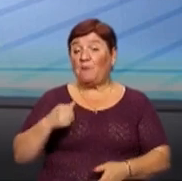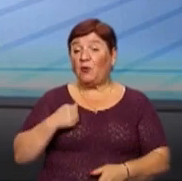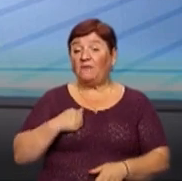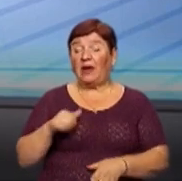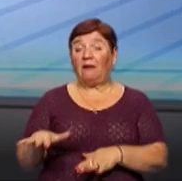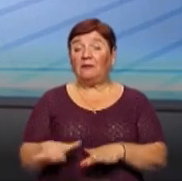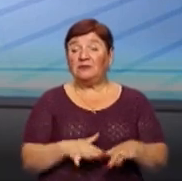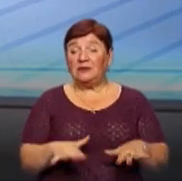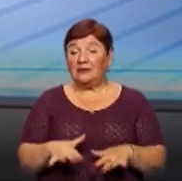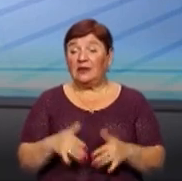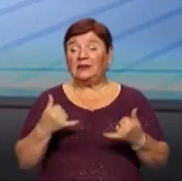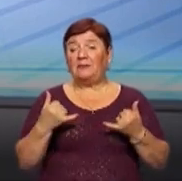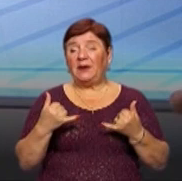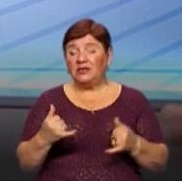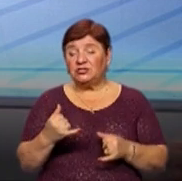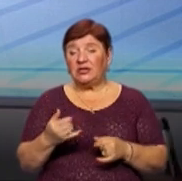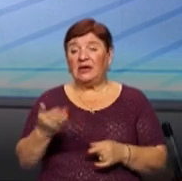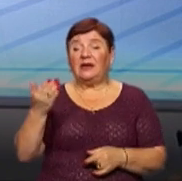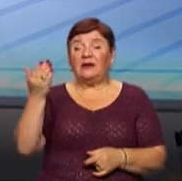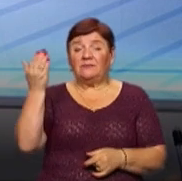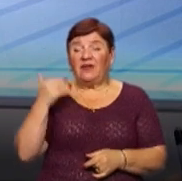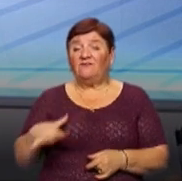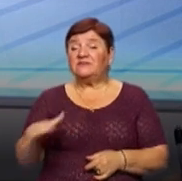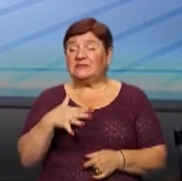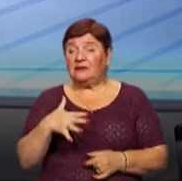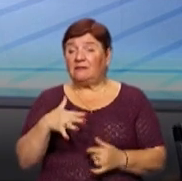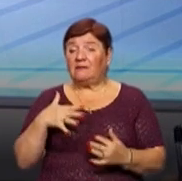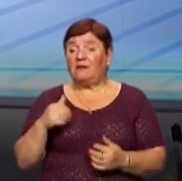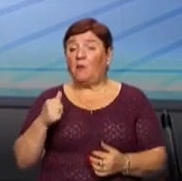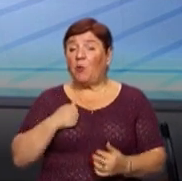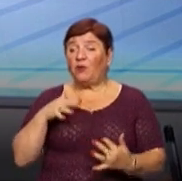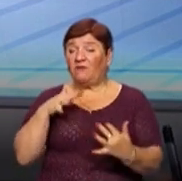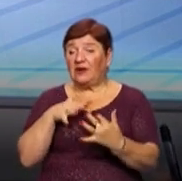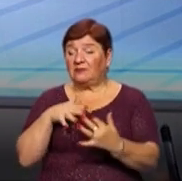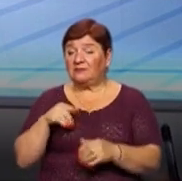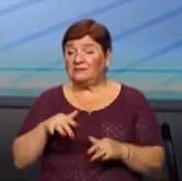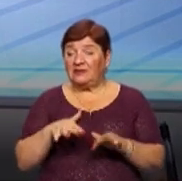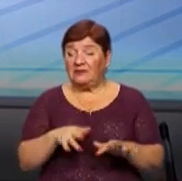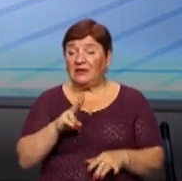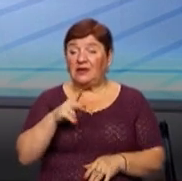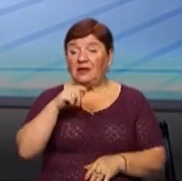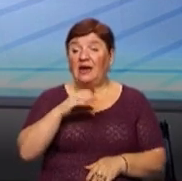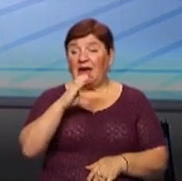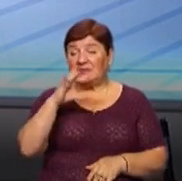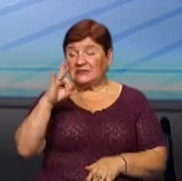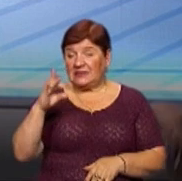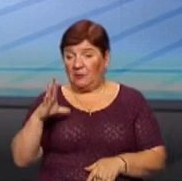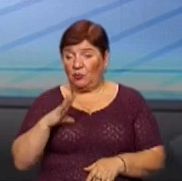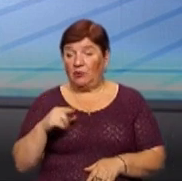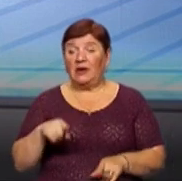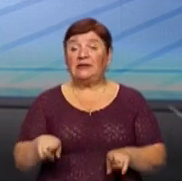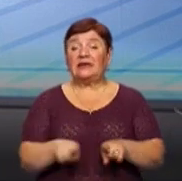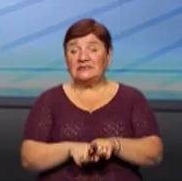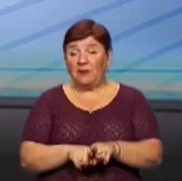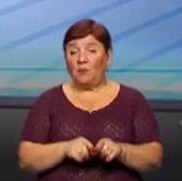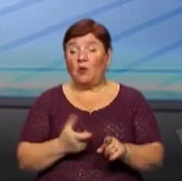не тільки теперішні, на жаль, а всіх бойових дій, які були в Україні, в Радянському Союзі, ми так само